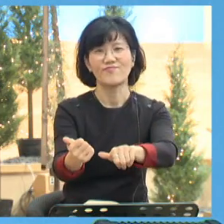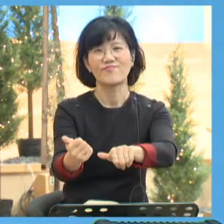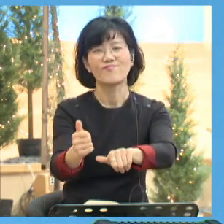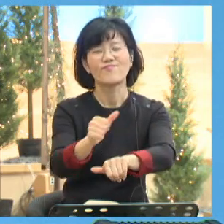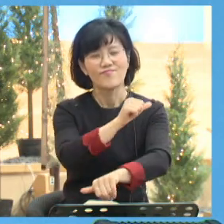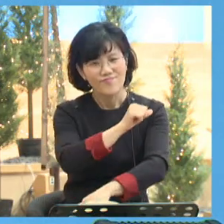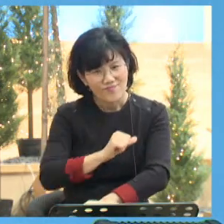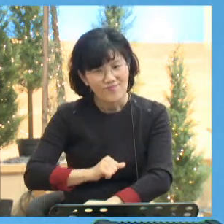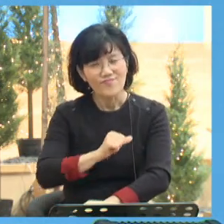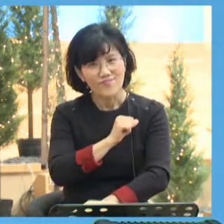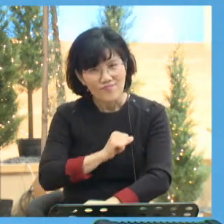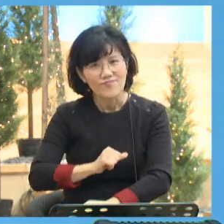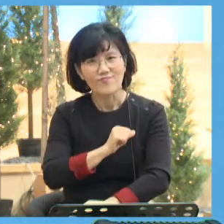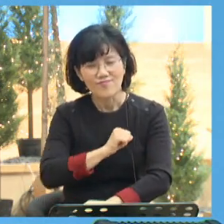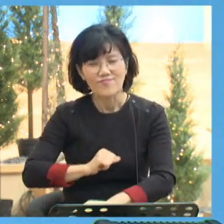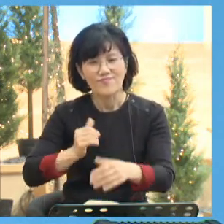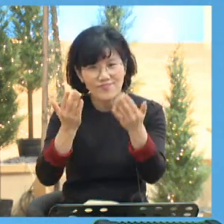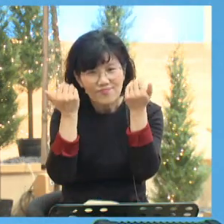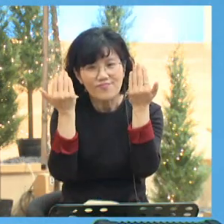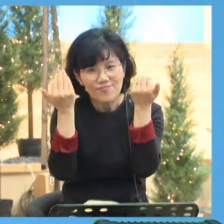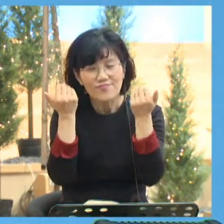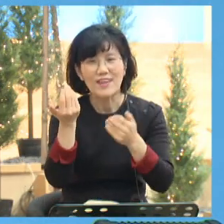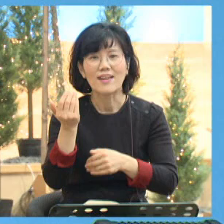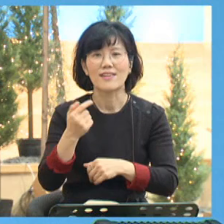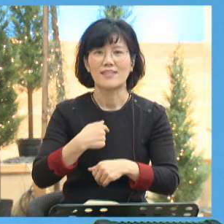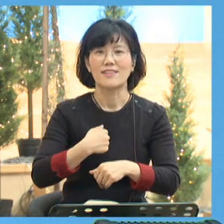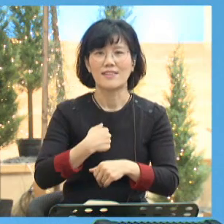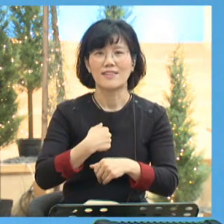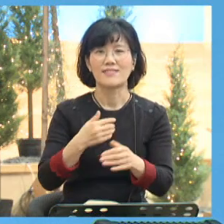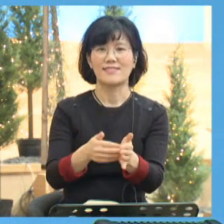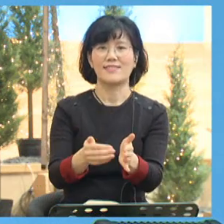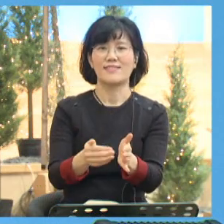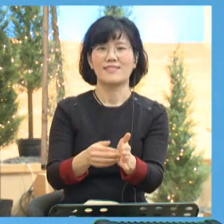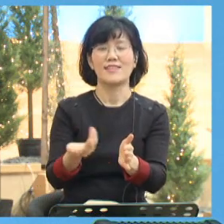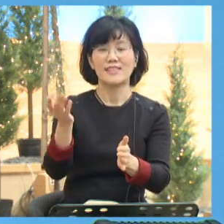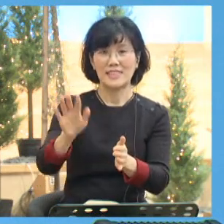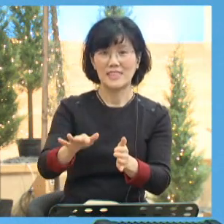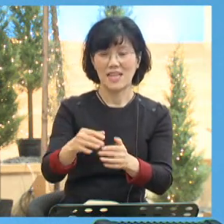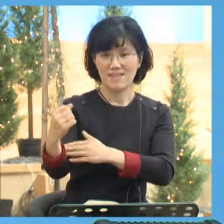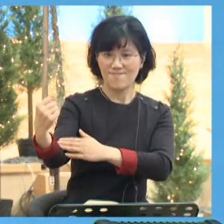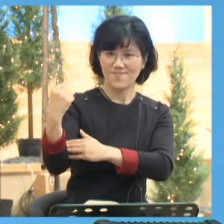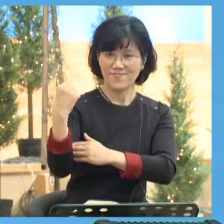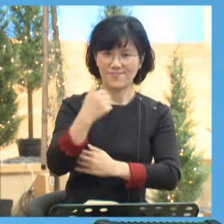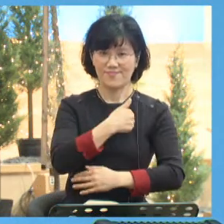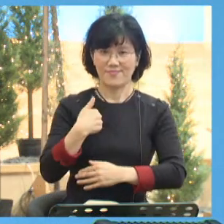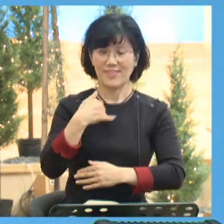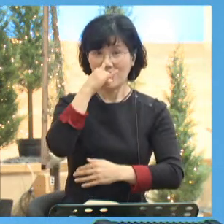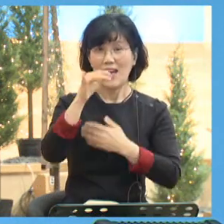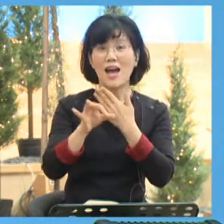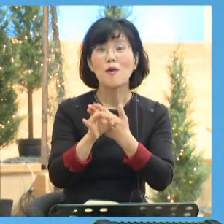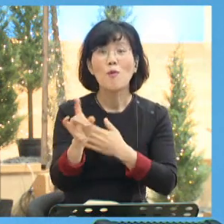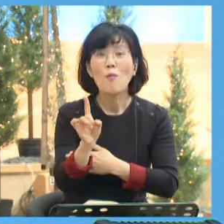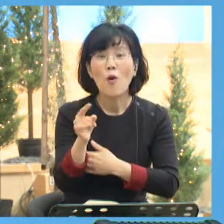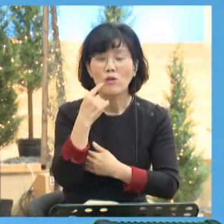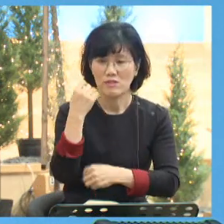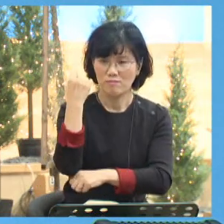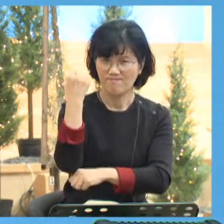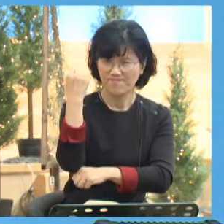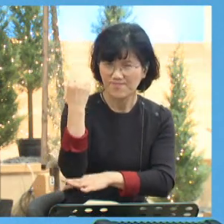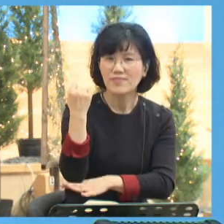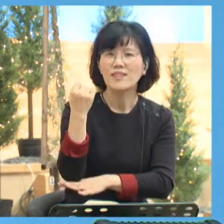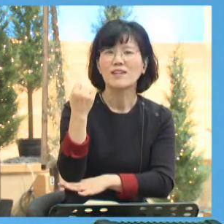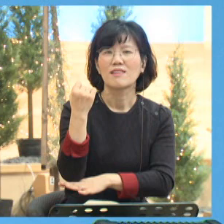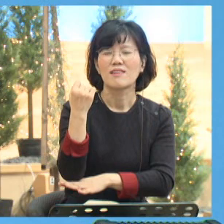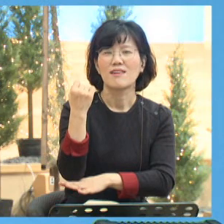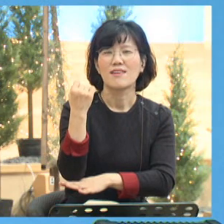합니다 꼬리를 내립니다 그 그냥 그냥 그렇게 그 쳐요 힘이 생기면 있음 불이 값이 5